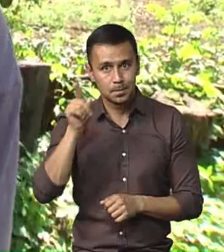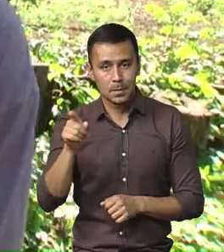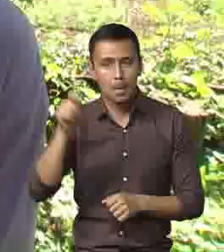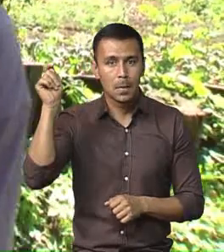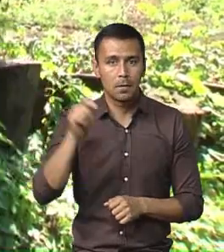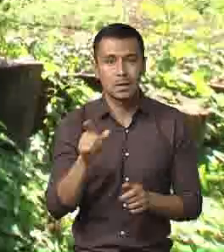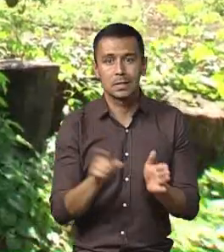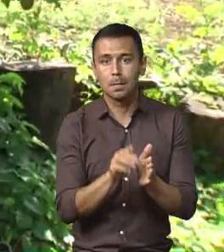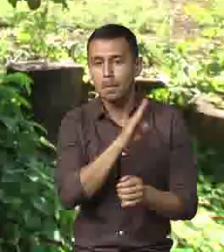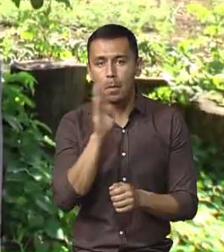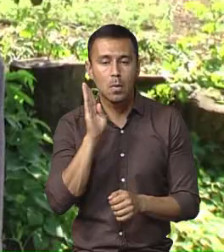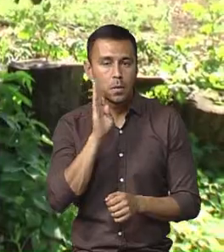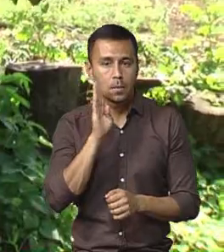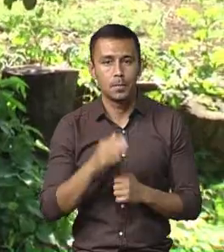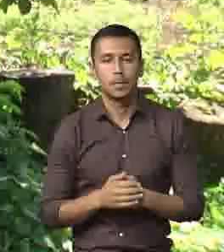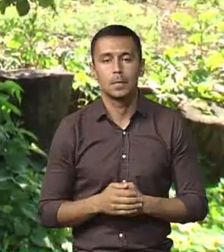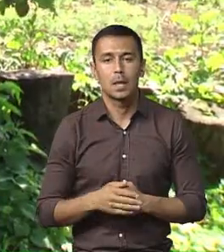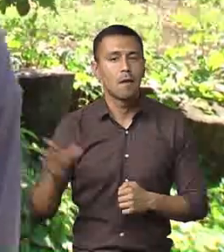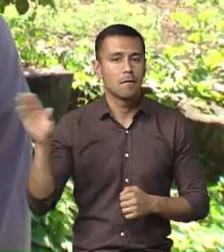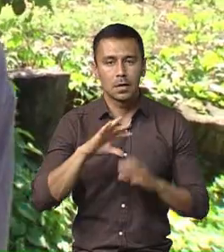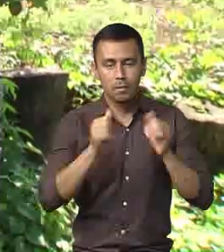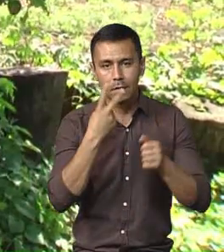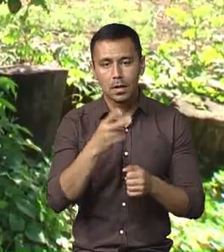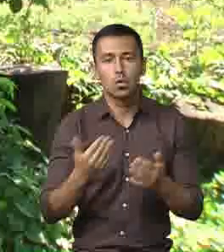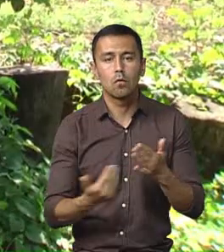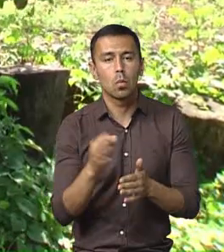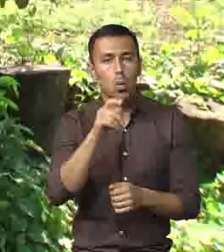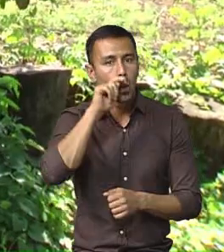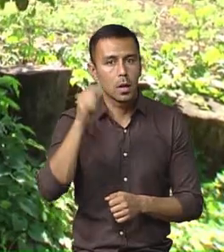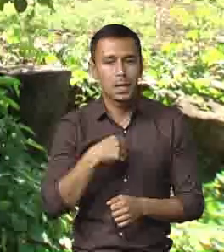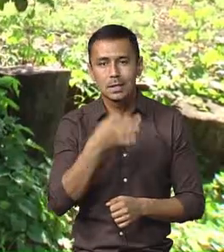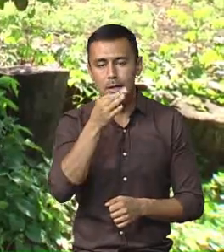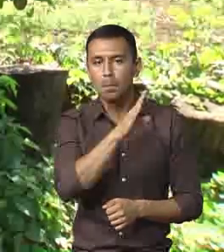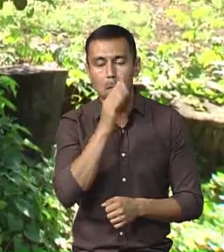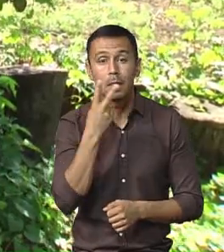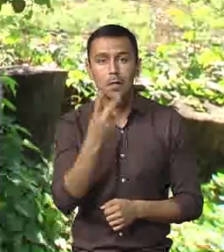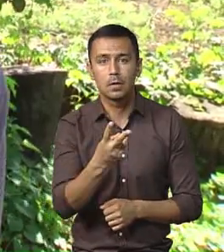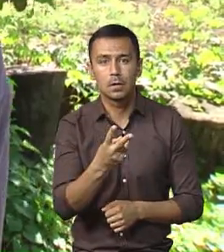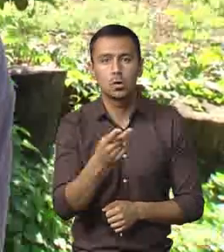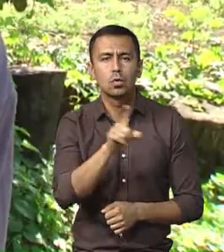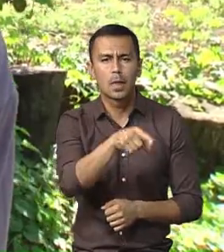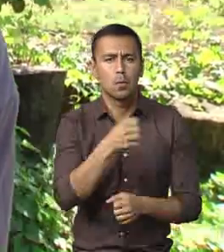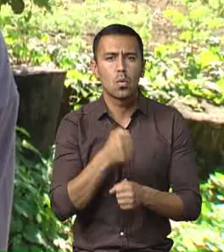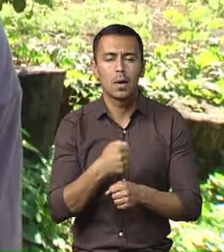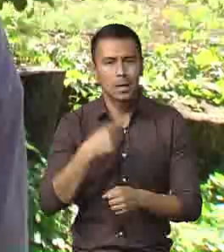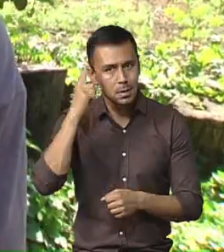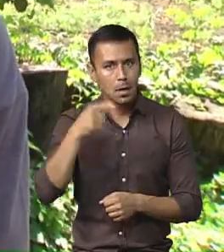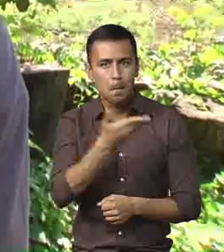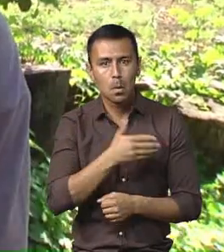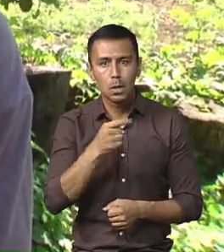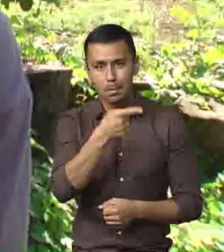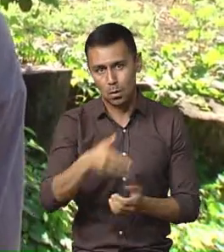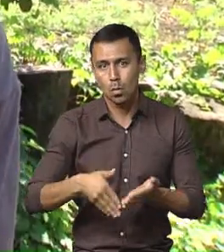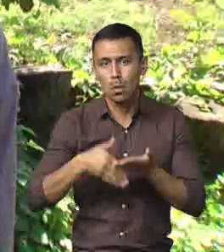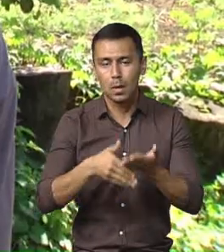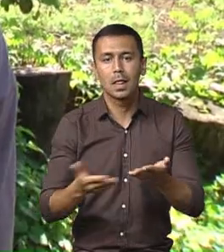приїхав з матір'ю. Весь світ дивився новини про Україну. Я сказав: «Мамо, дивись, що там робиться. Я знаю, що ми можемо їм